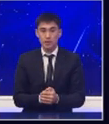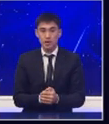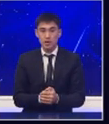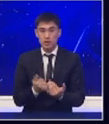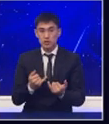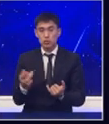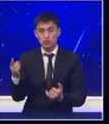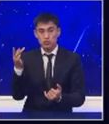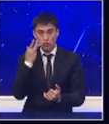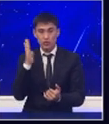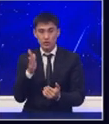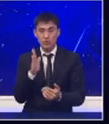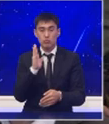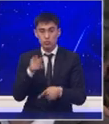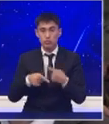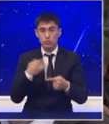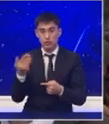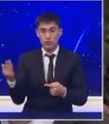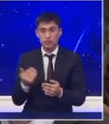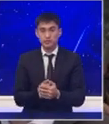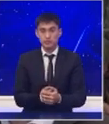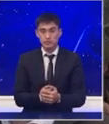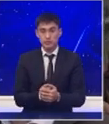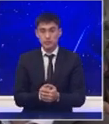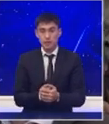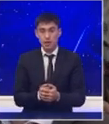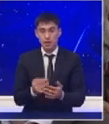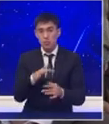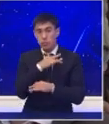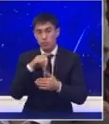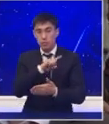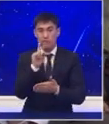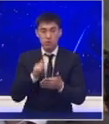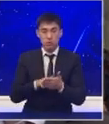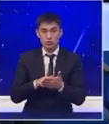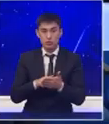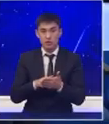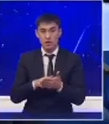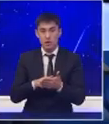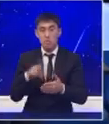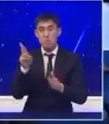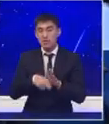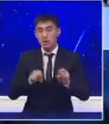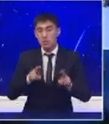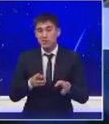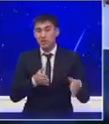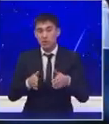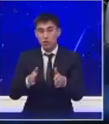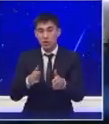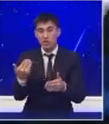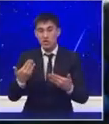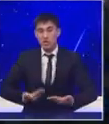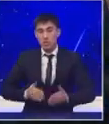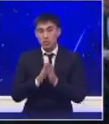Наконец-то совесть, может быть, заиграет у них. Немало прозвучавших вопросов в главе края касалось безопасности на дорогах. Одни